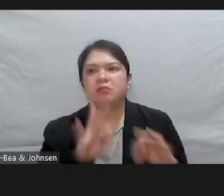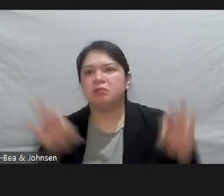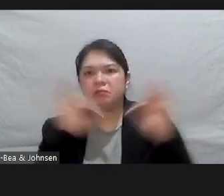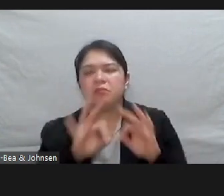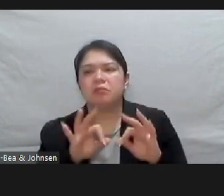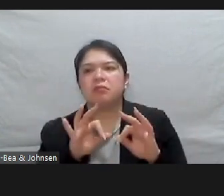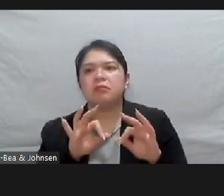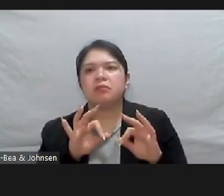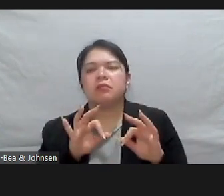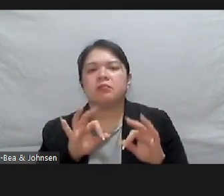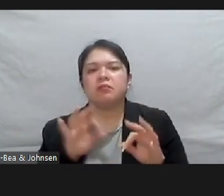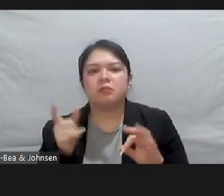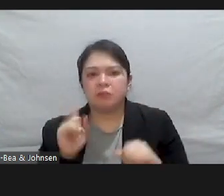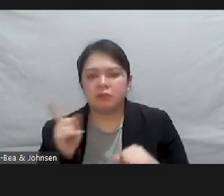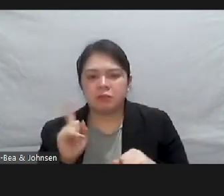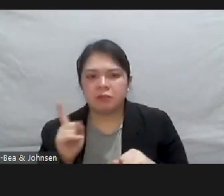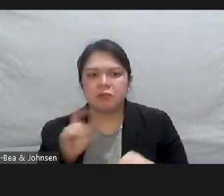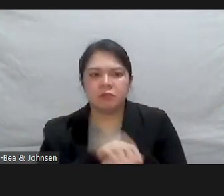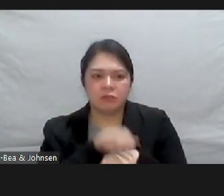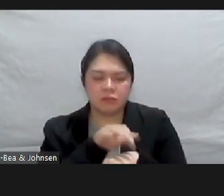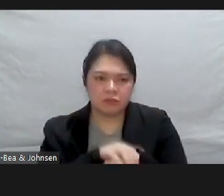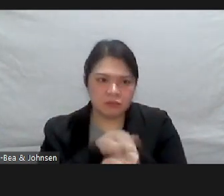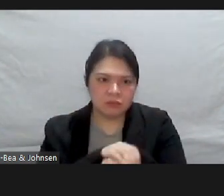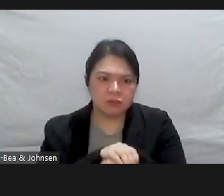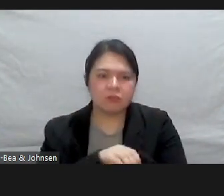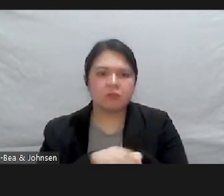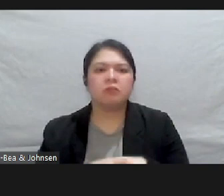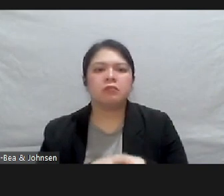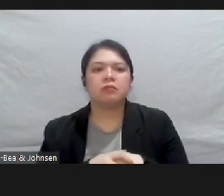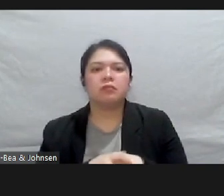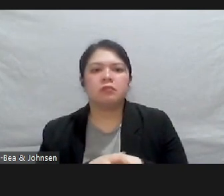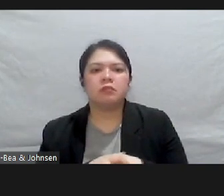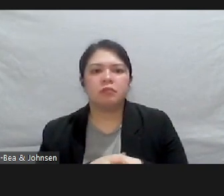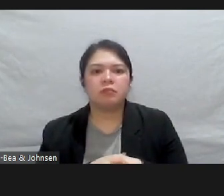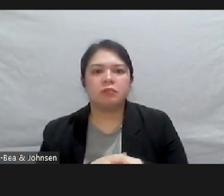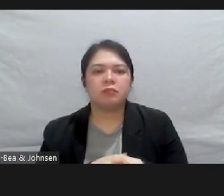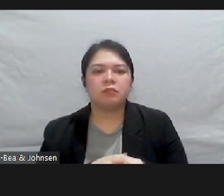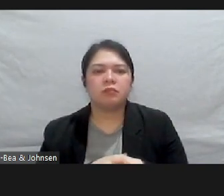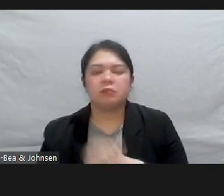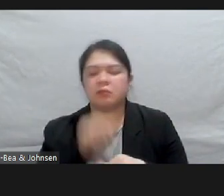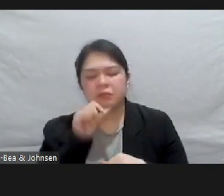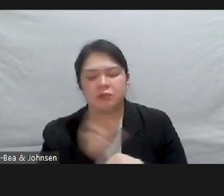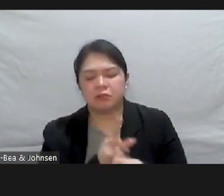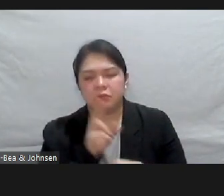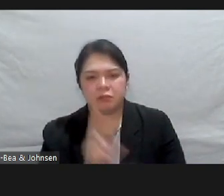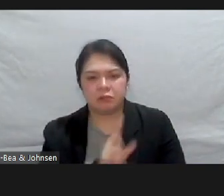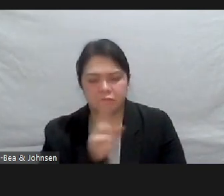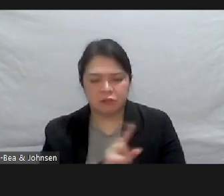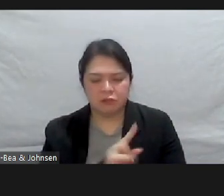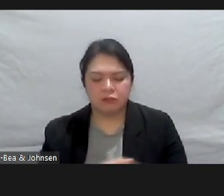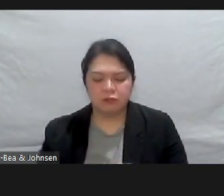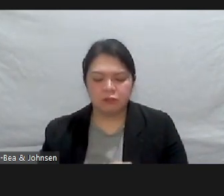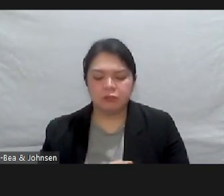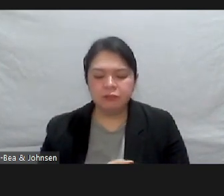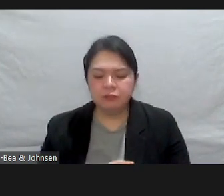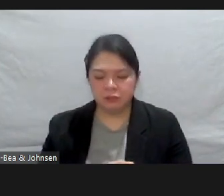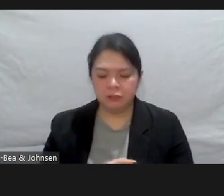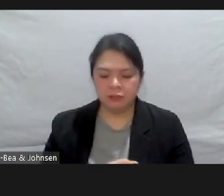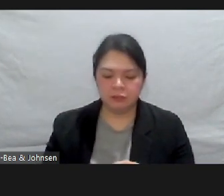ang English, for example, ay hindi na to gagamitin, ano. At saka